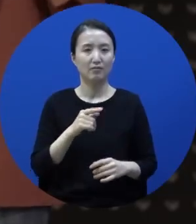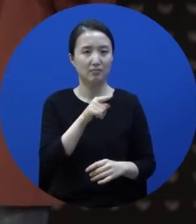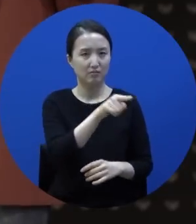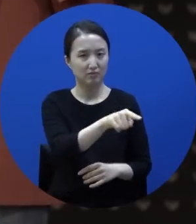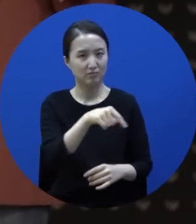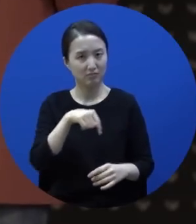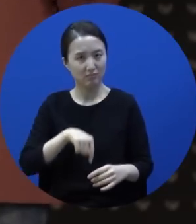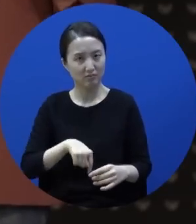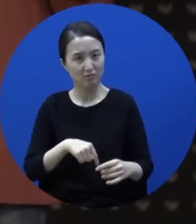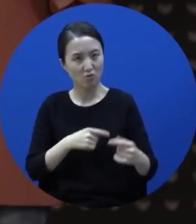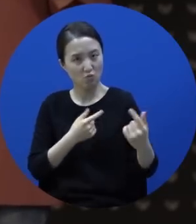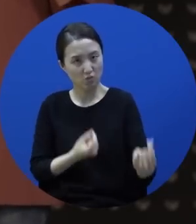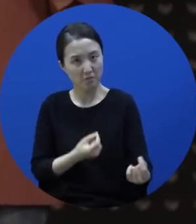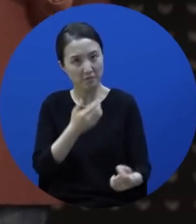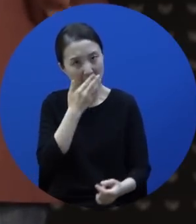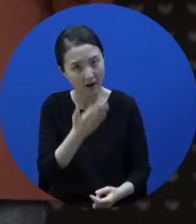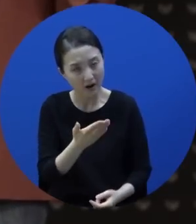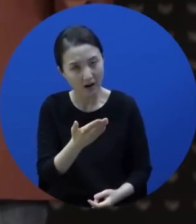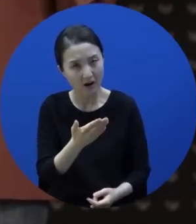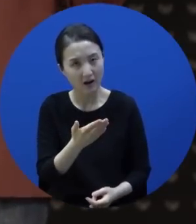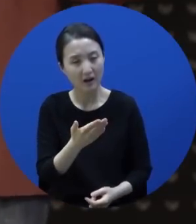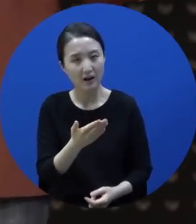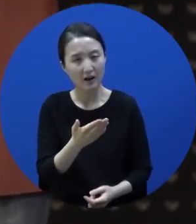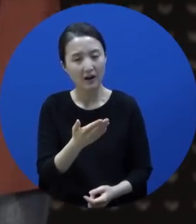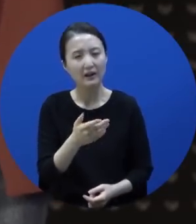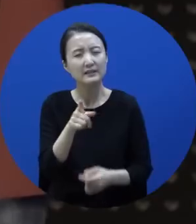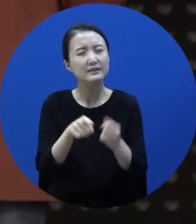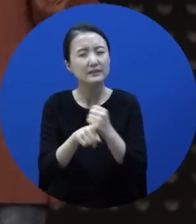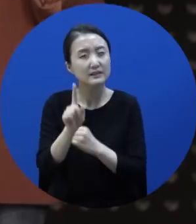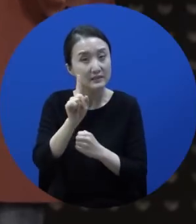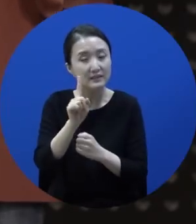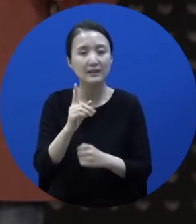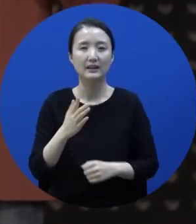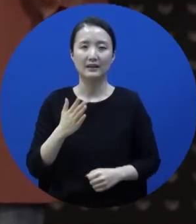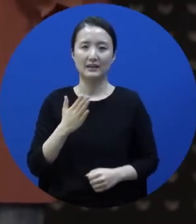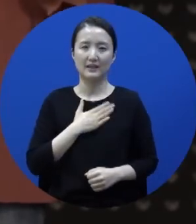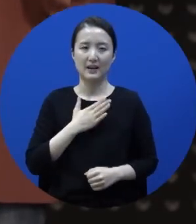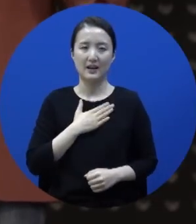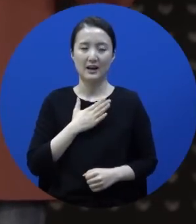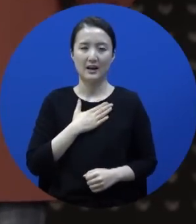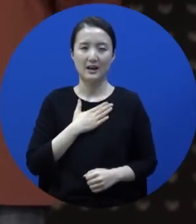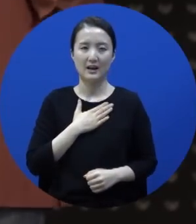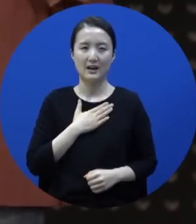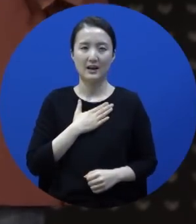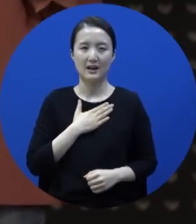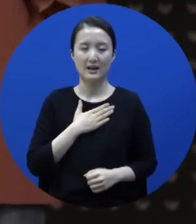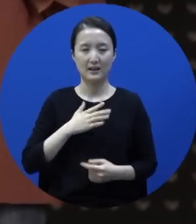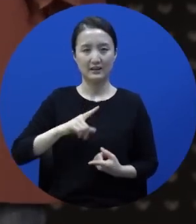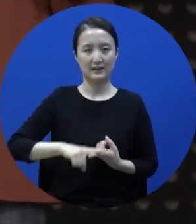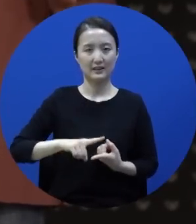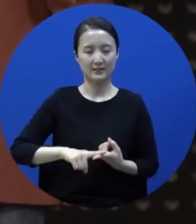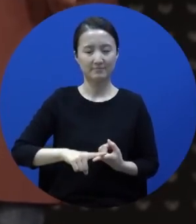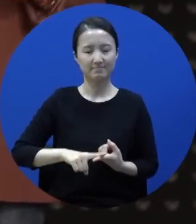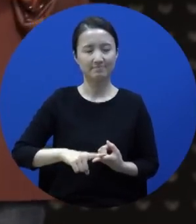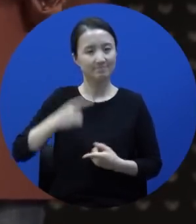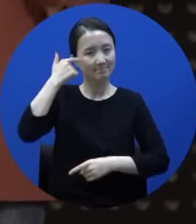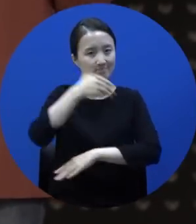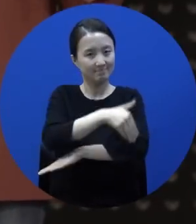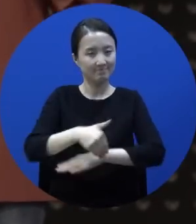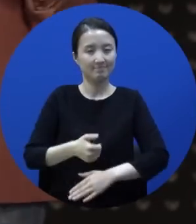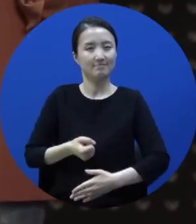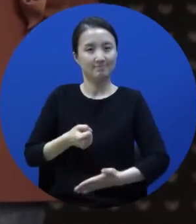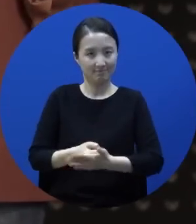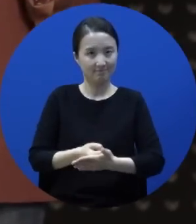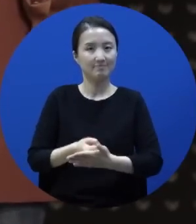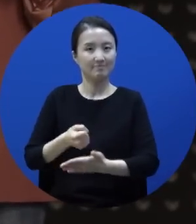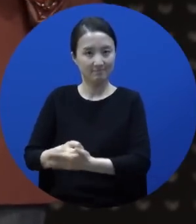처음에는 저에 대한 브랜딩을 열심히 노력했다면 이제는 저에게 저를 브랜딩해 주세요 라고 오시는 분들도 한번